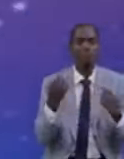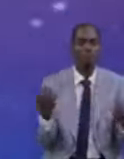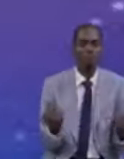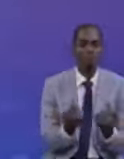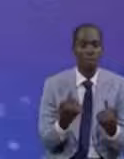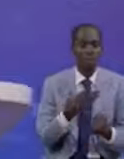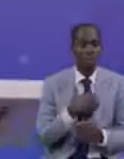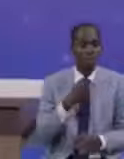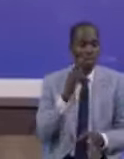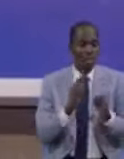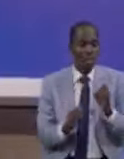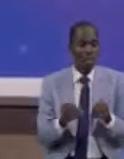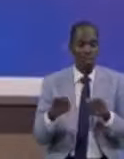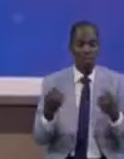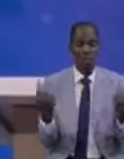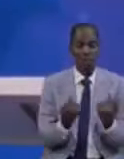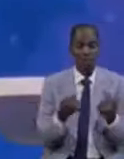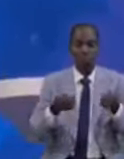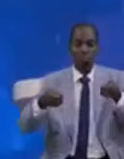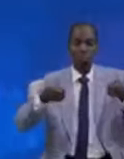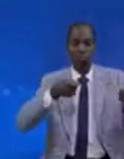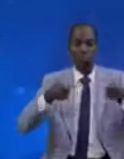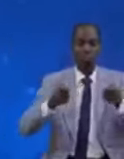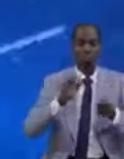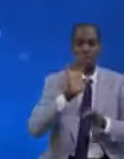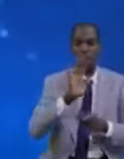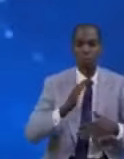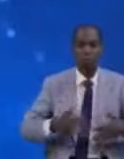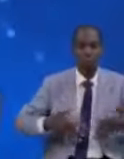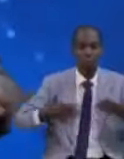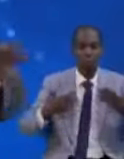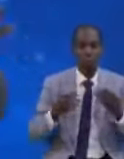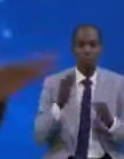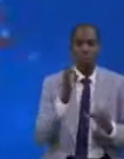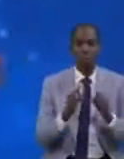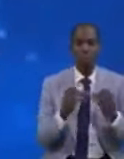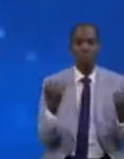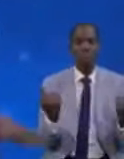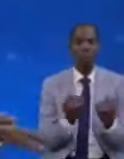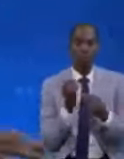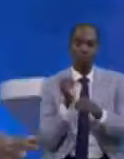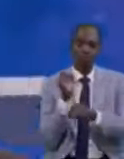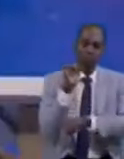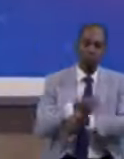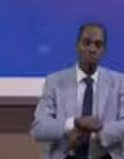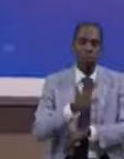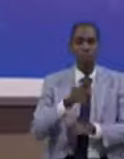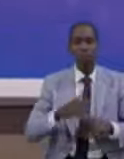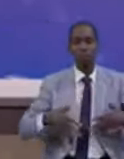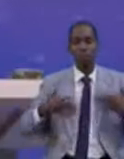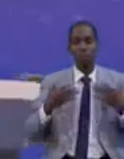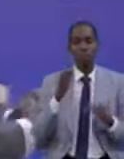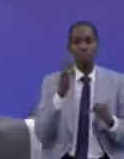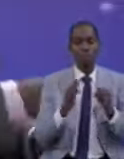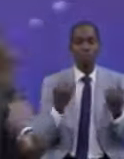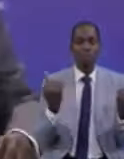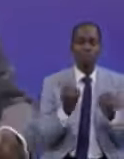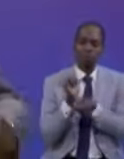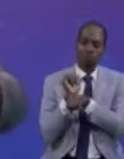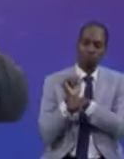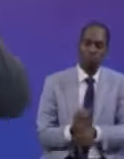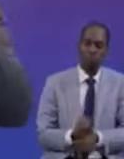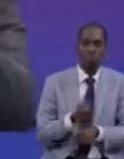péché domine ta vie si le péché contrôle ta vie si le péché subjugue ta vie soit le